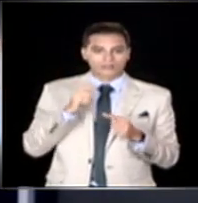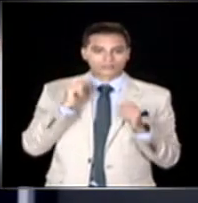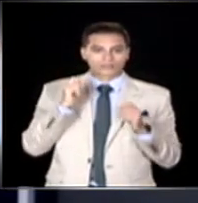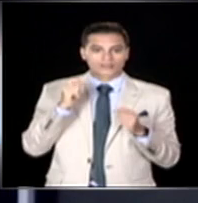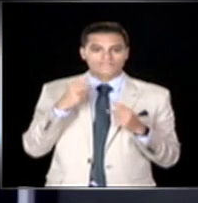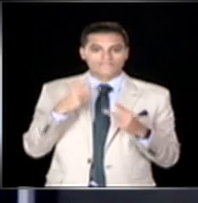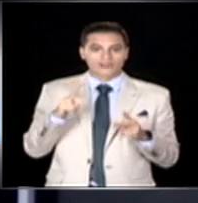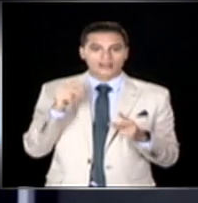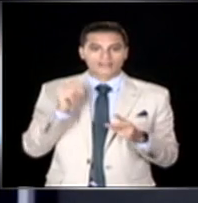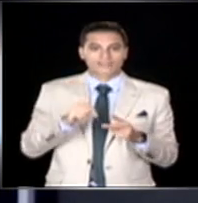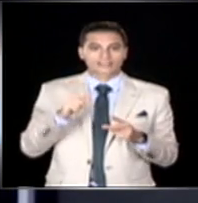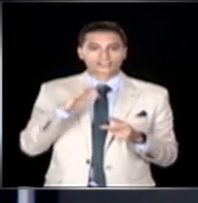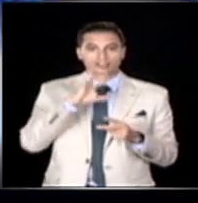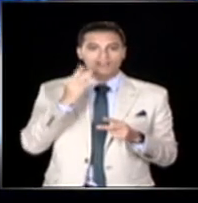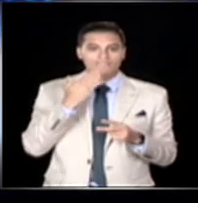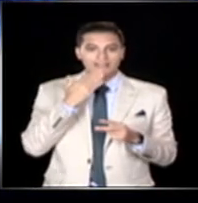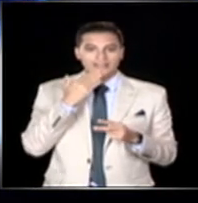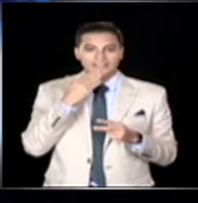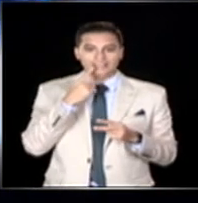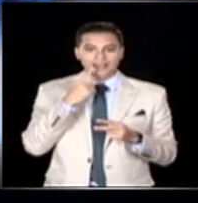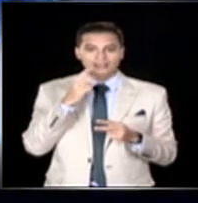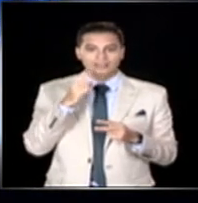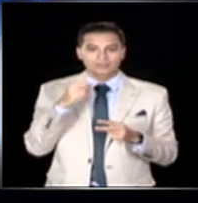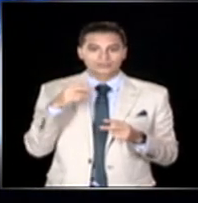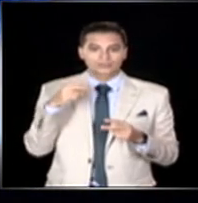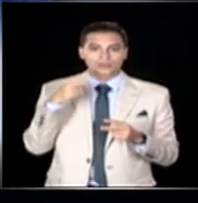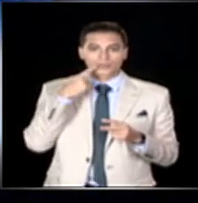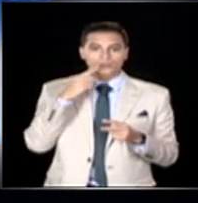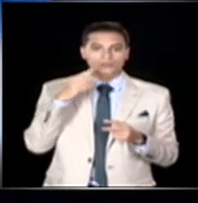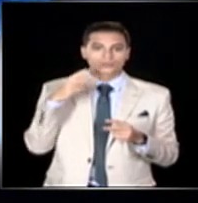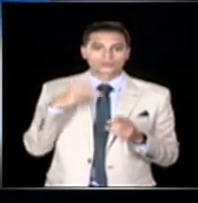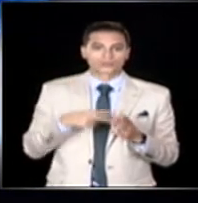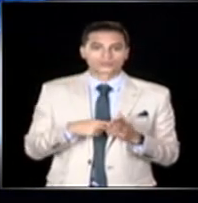من أيلول بإحدى دول شمال إفريقيا عام 1969، فما هي؟